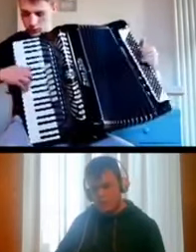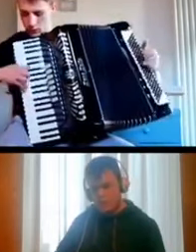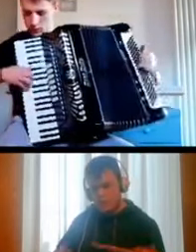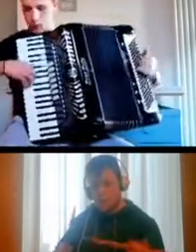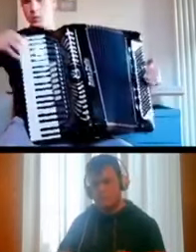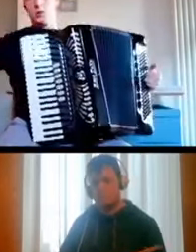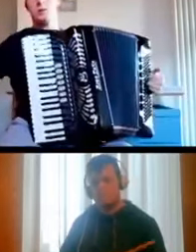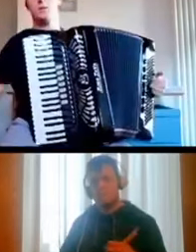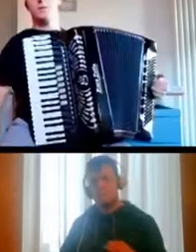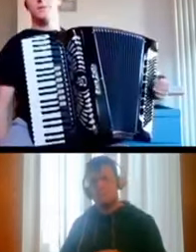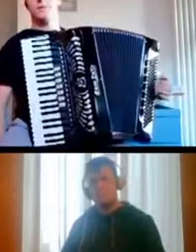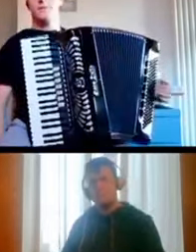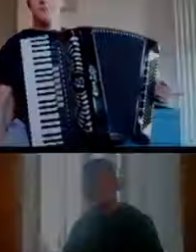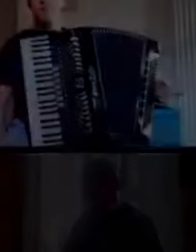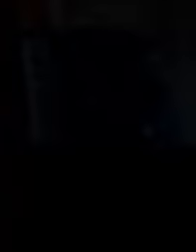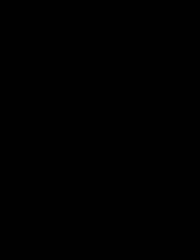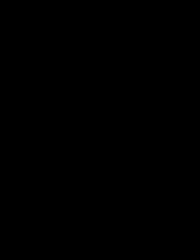lo farò mai